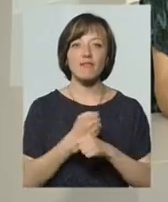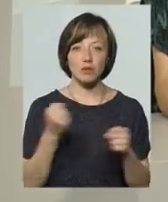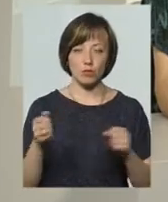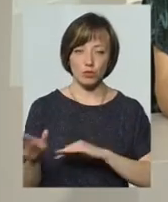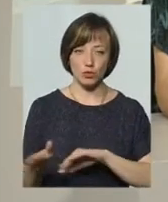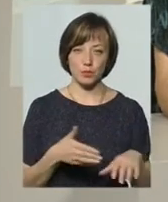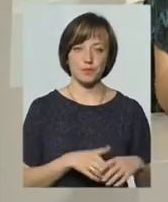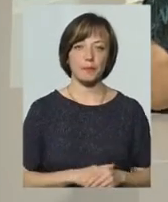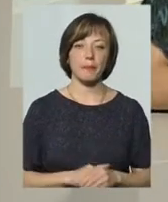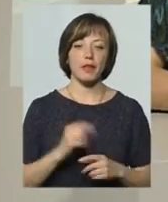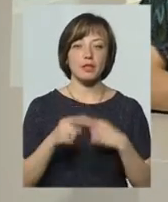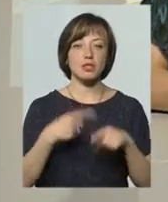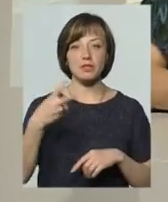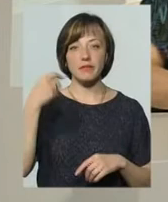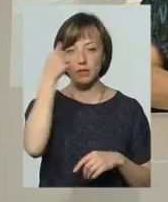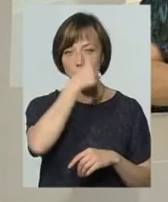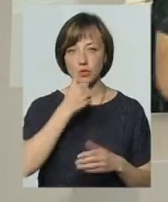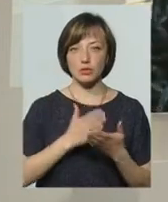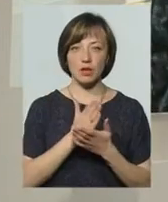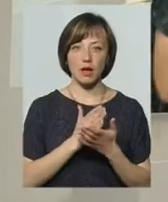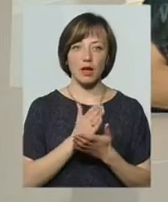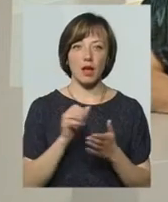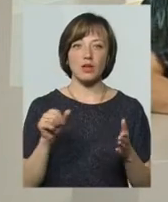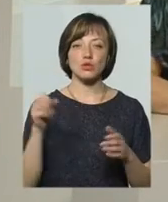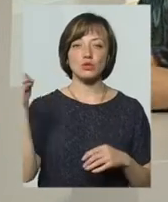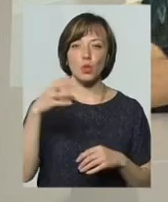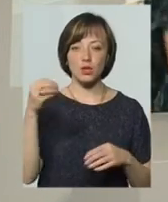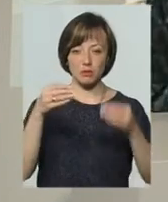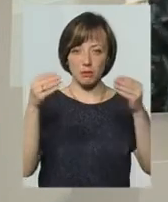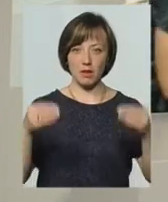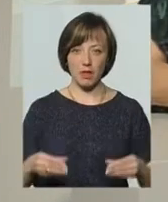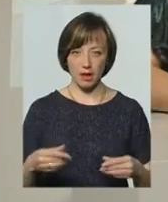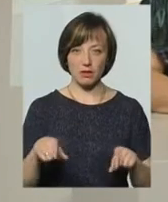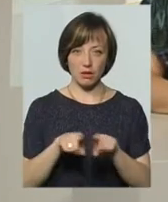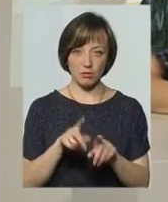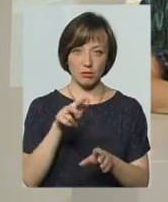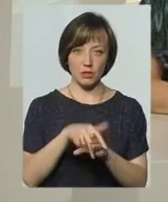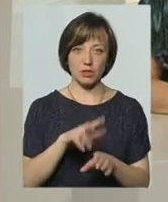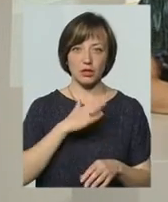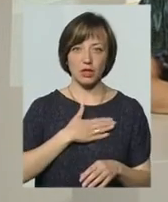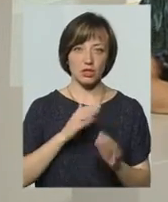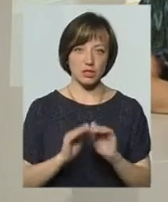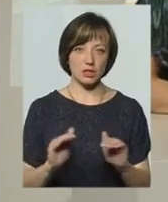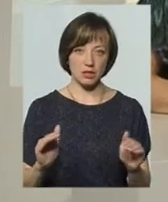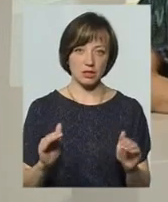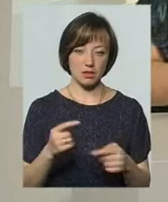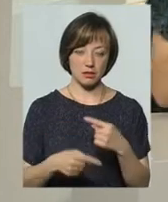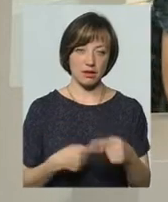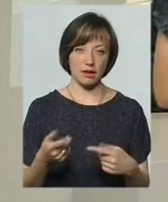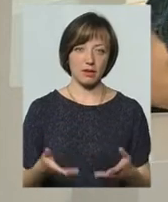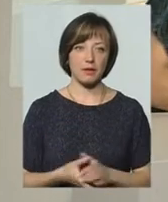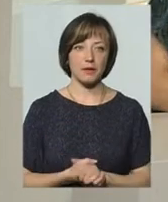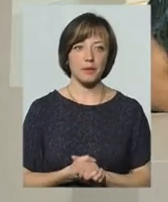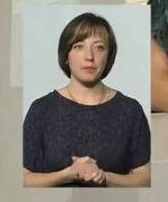тим, через 20 років служіння сонячної панелі теж лягає на плечі наших нащадків.